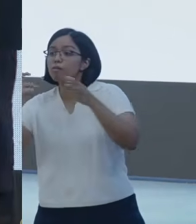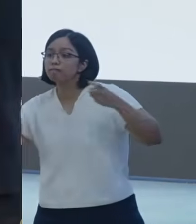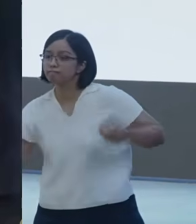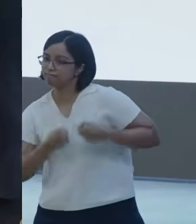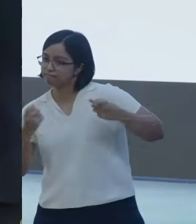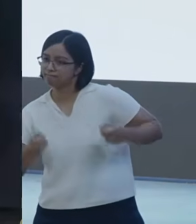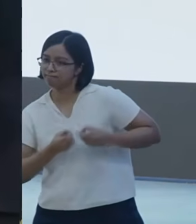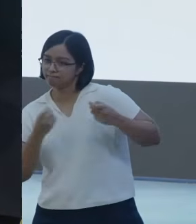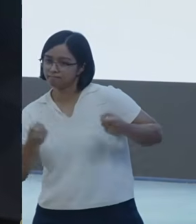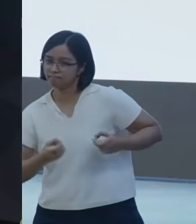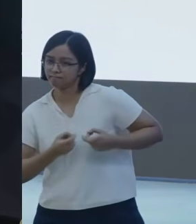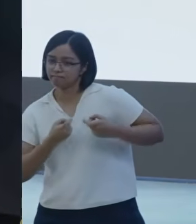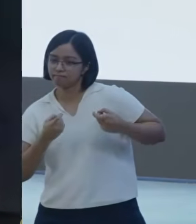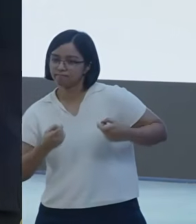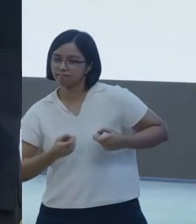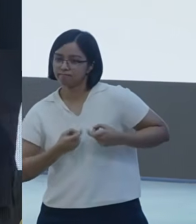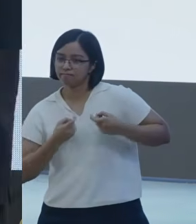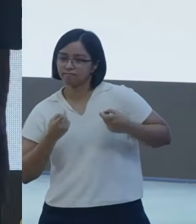kakayahan na